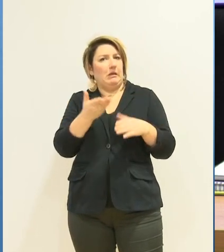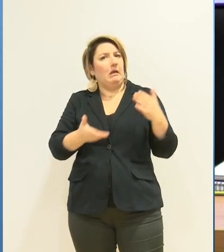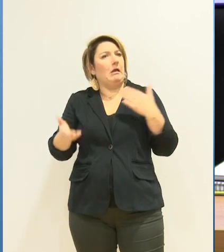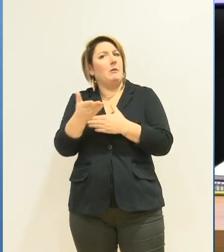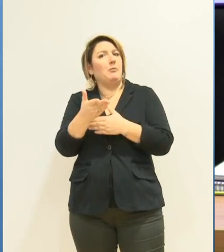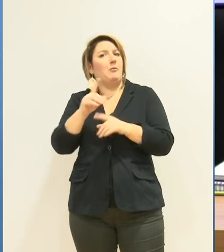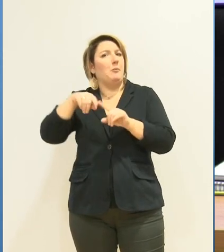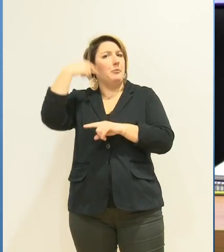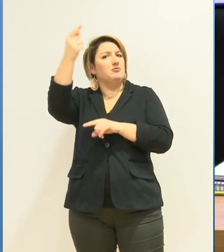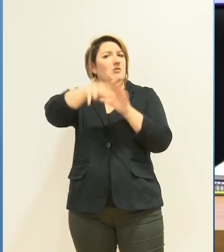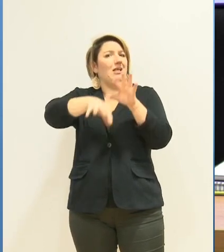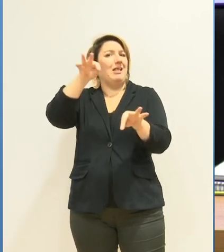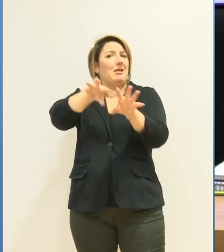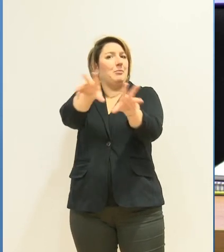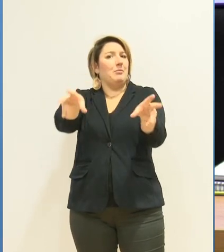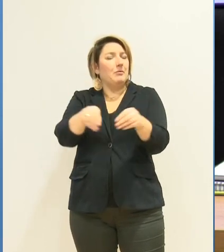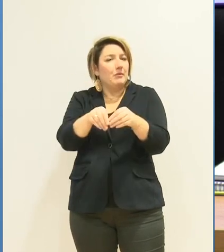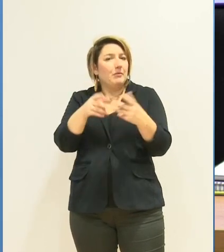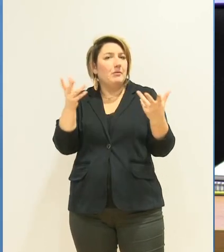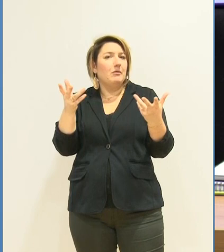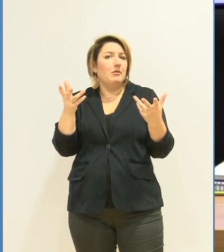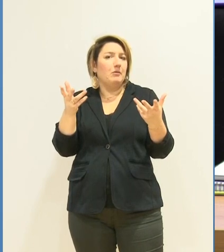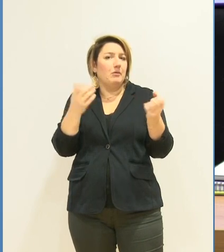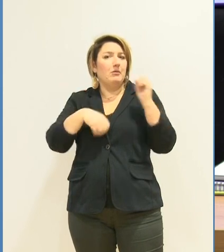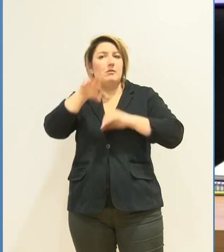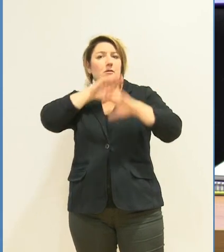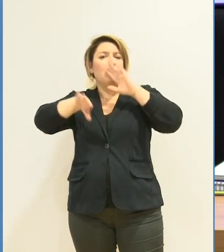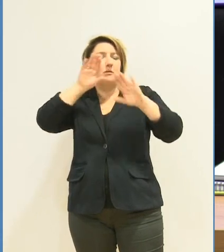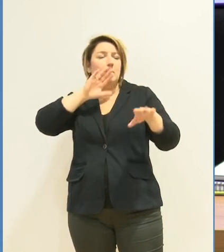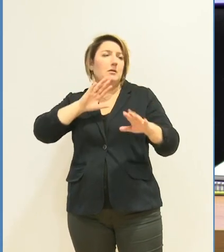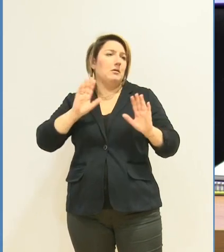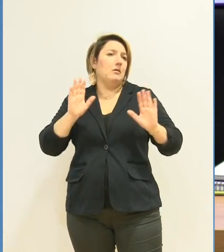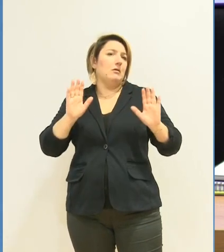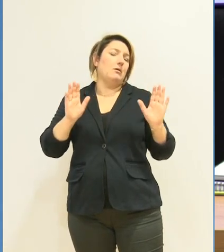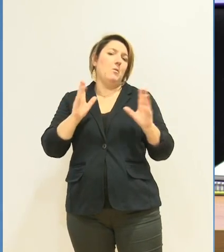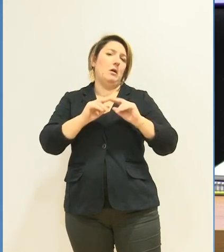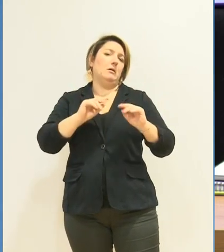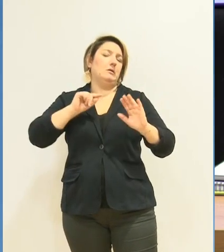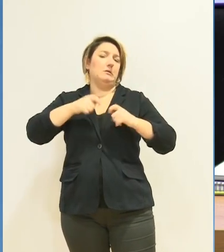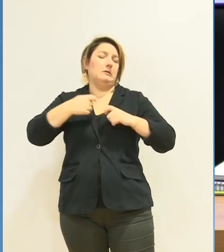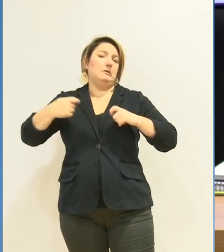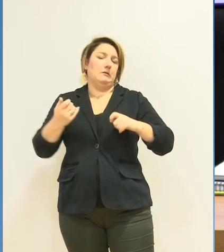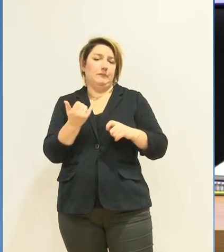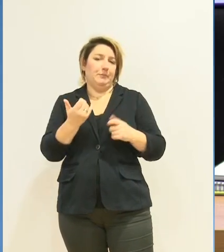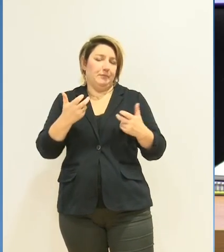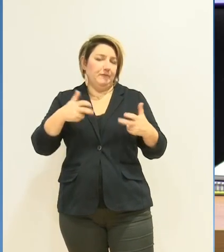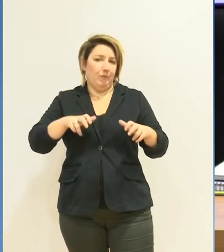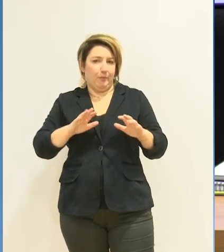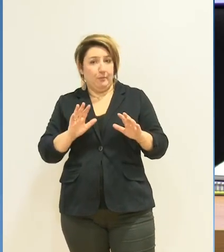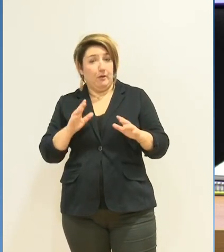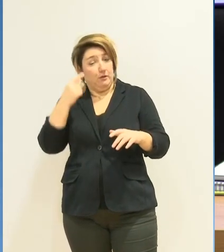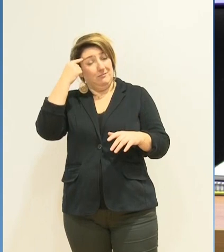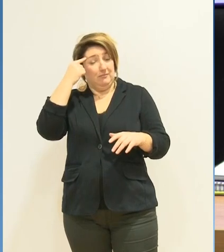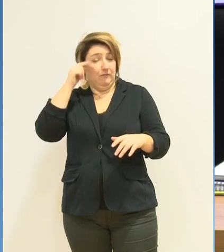du mandat municipal à venir et ses impasses elles sont d'autant plus préoccupantes